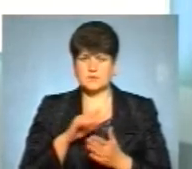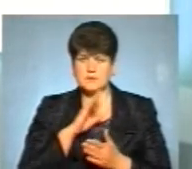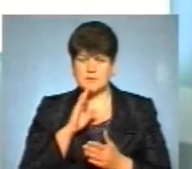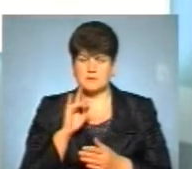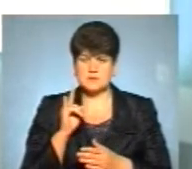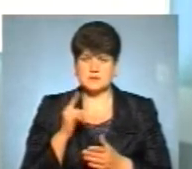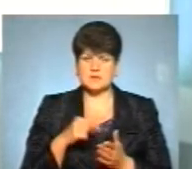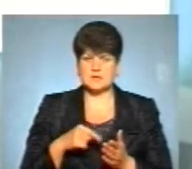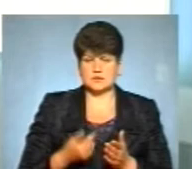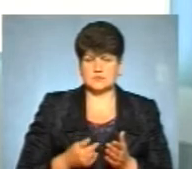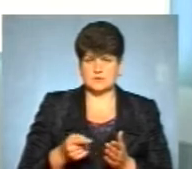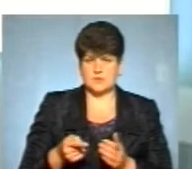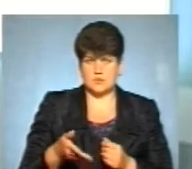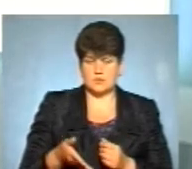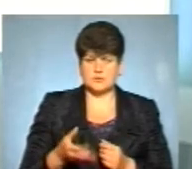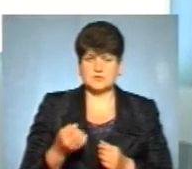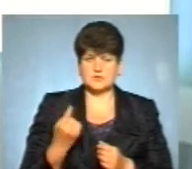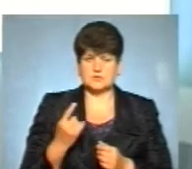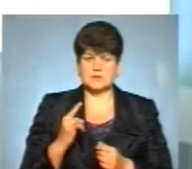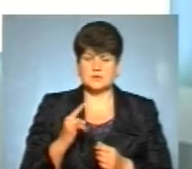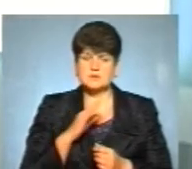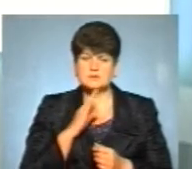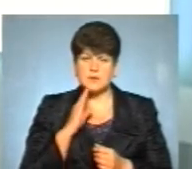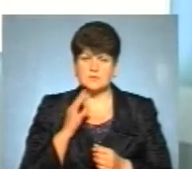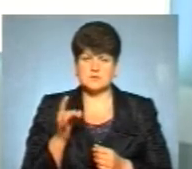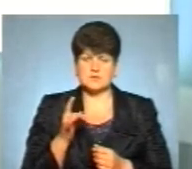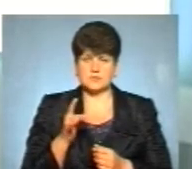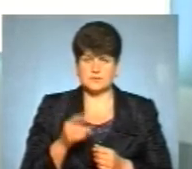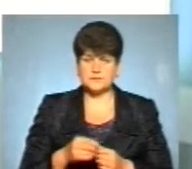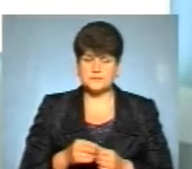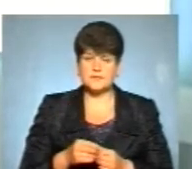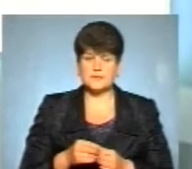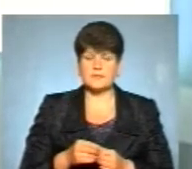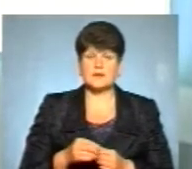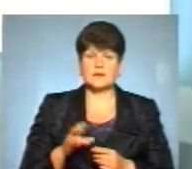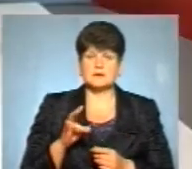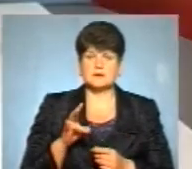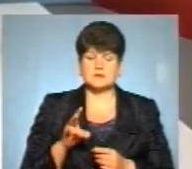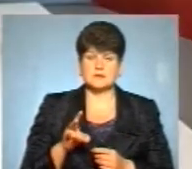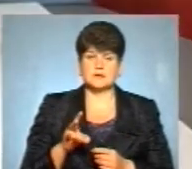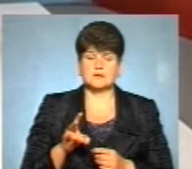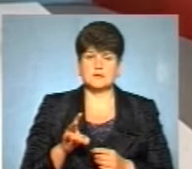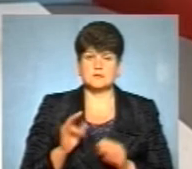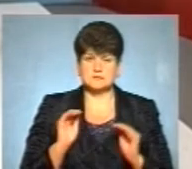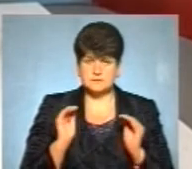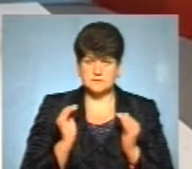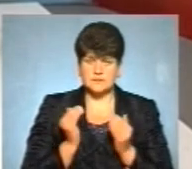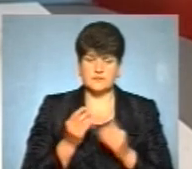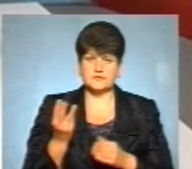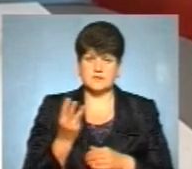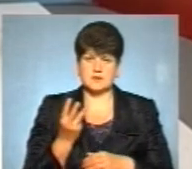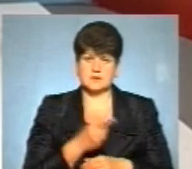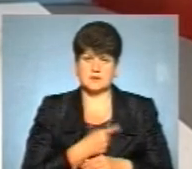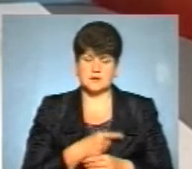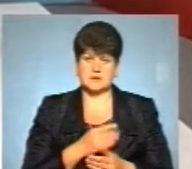мешканка міста Тернополя, і ще одна дитина з мамою із району. На обсервації в 3-й міській лікарні перебуває станом на